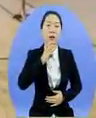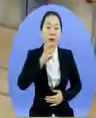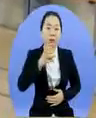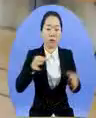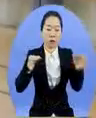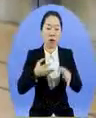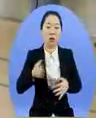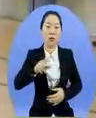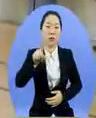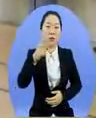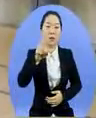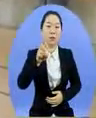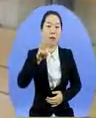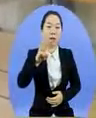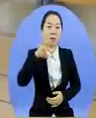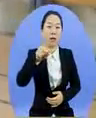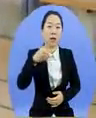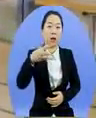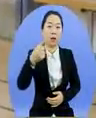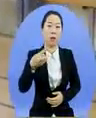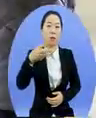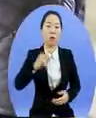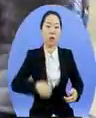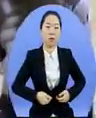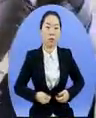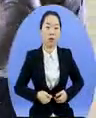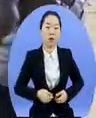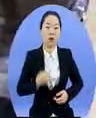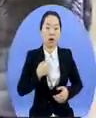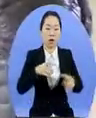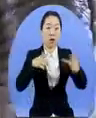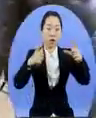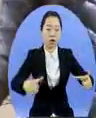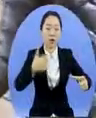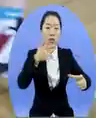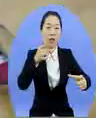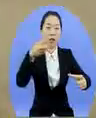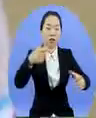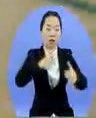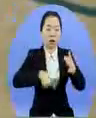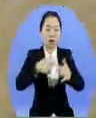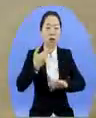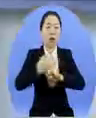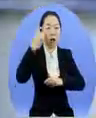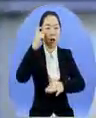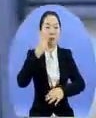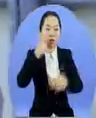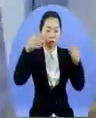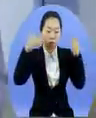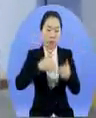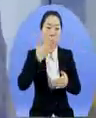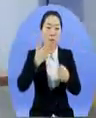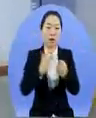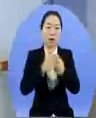배드민턴은 30분만 해도 123칼로리가 소모되는 운동입니다. 네트 안에 들어가 있는 시간만큼은 다른 생각도 하지 않고